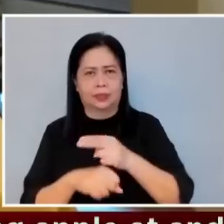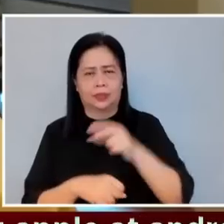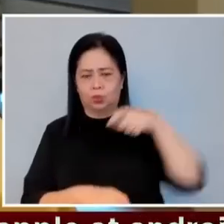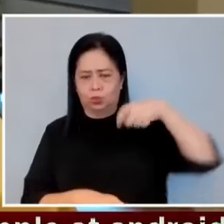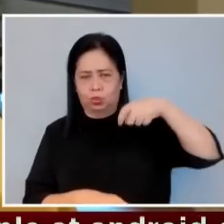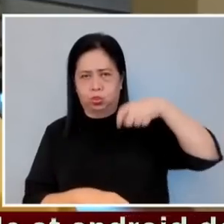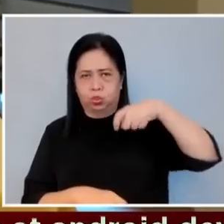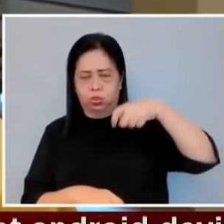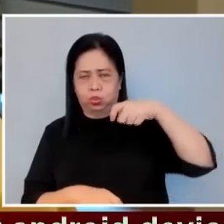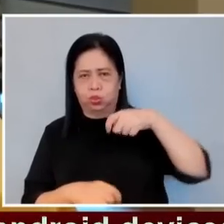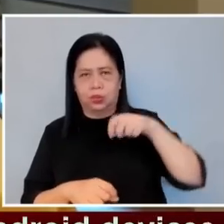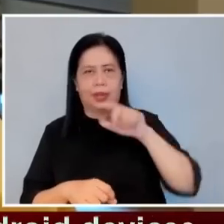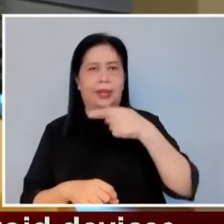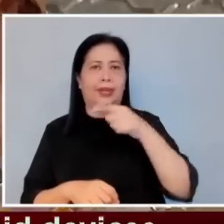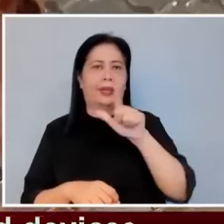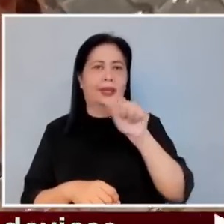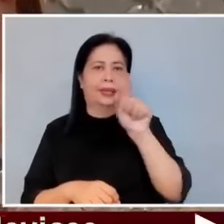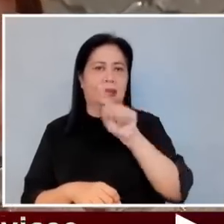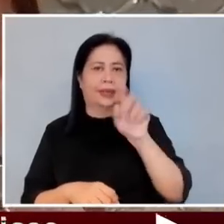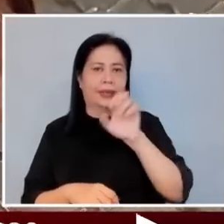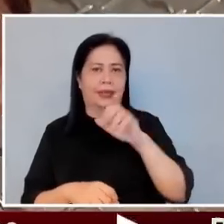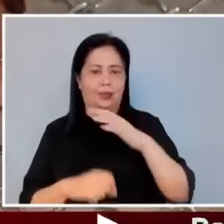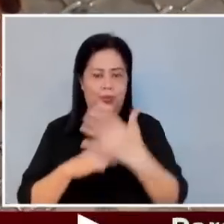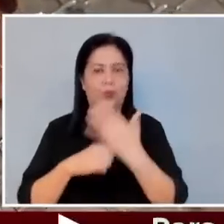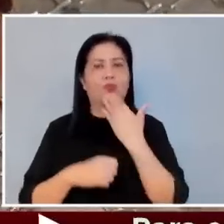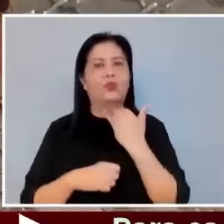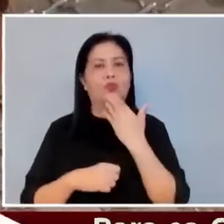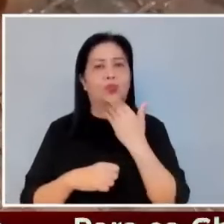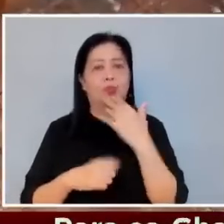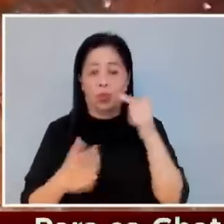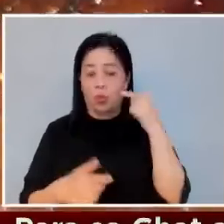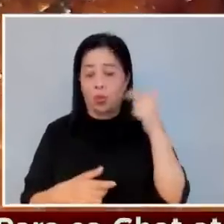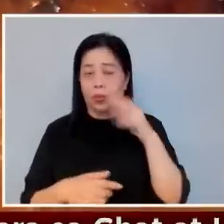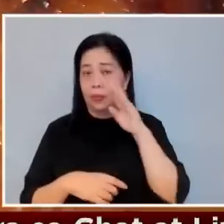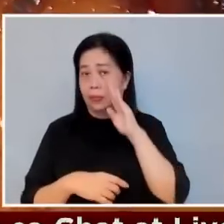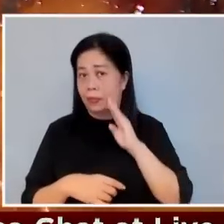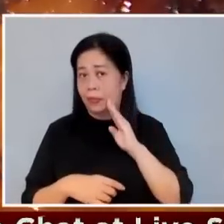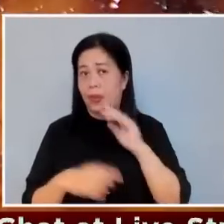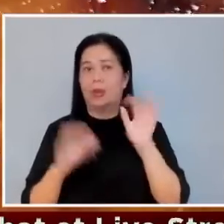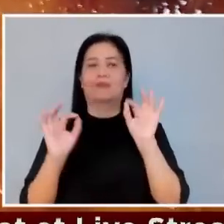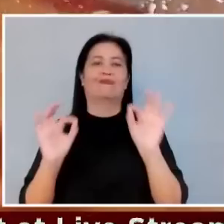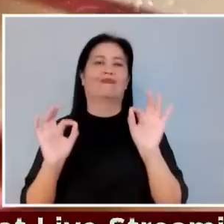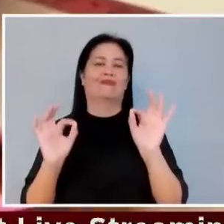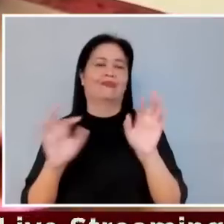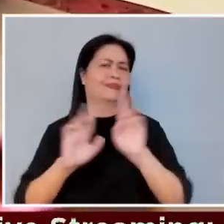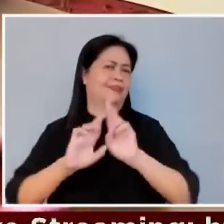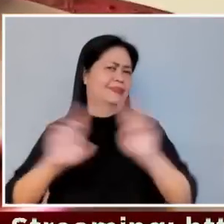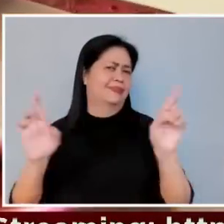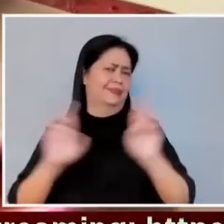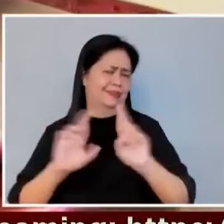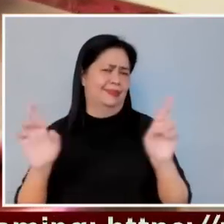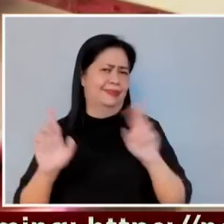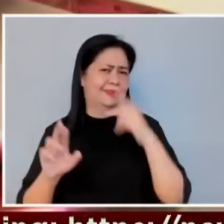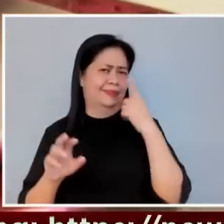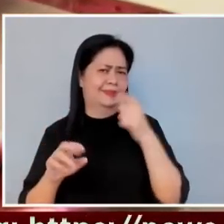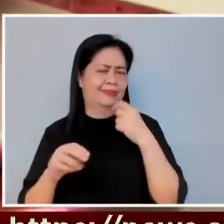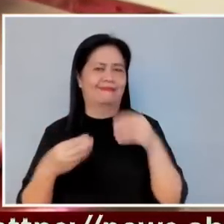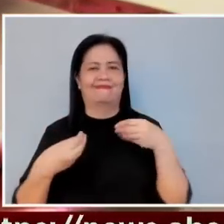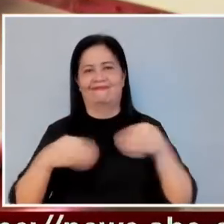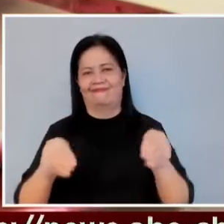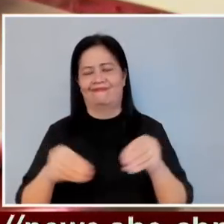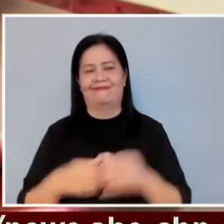para i-glaze ang asukal. Once golden brown na ang ham, luto na yan at ready na para ibenta.